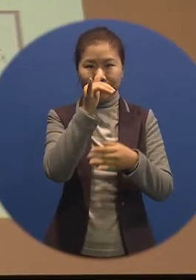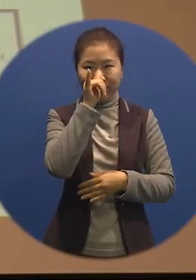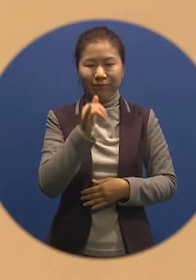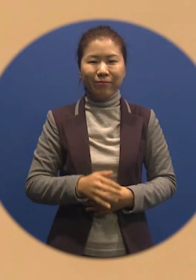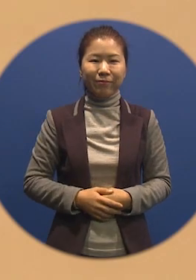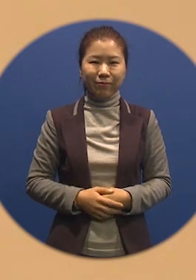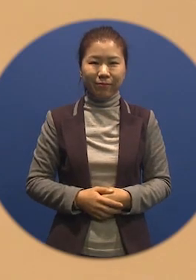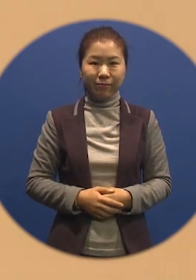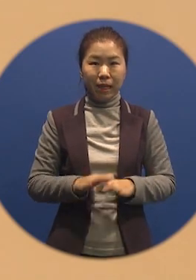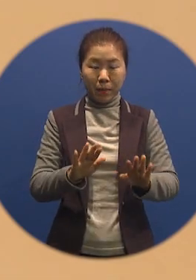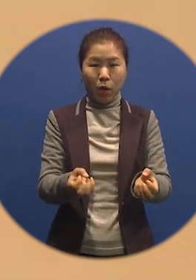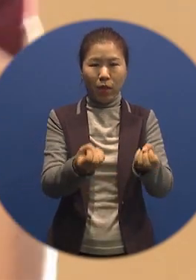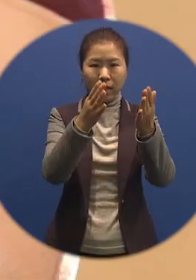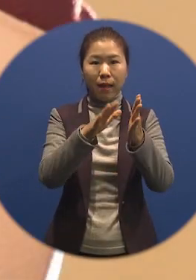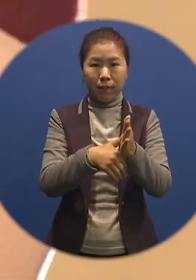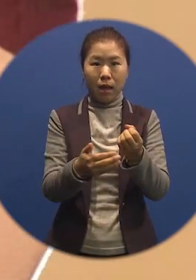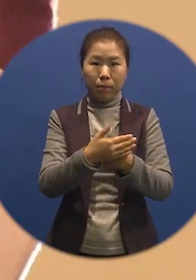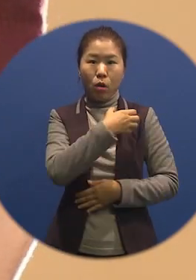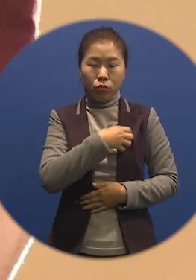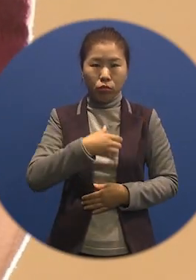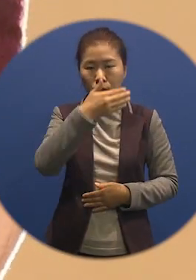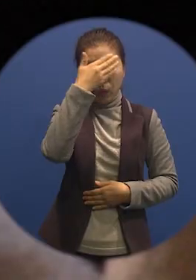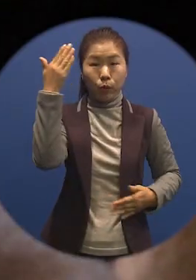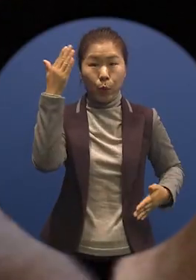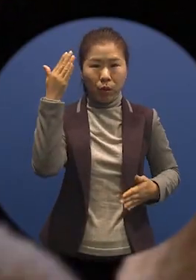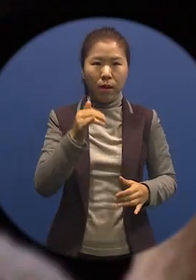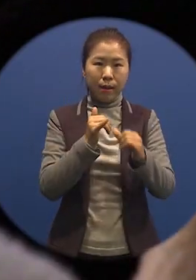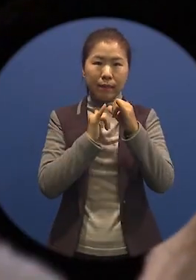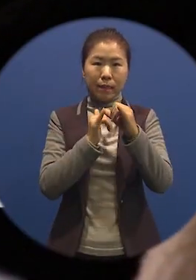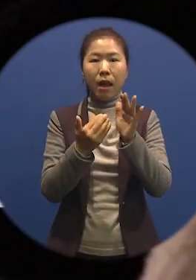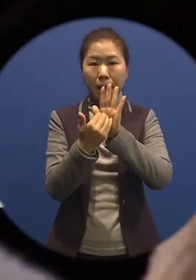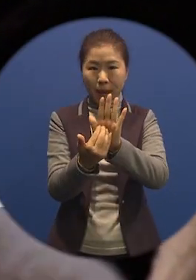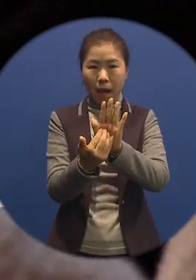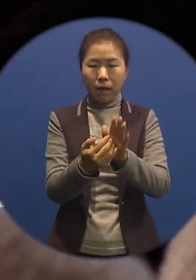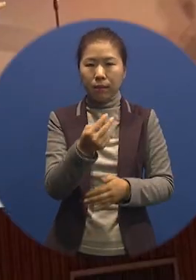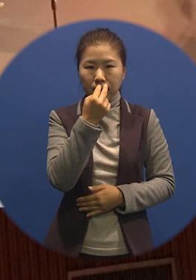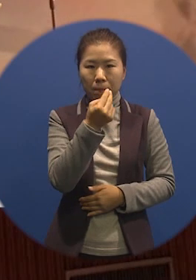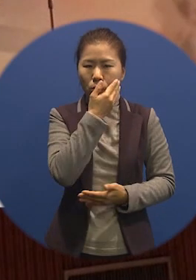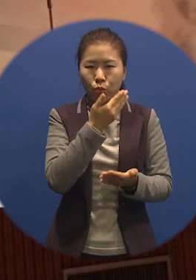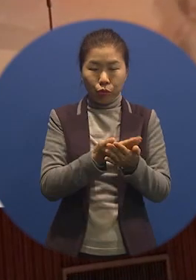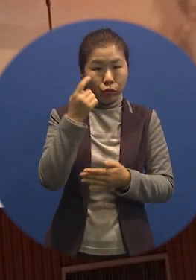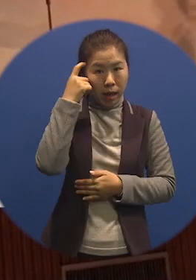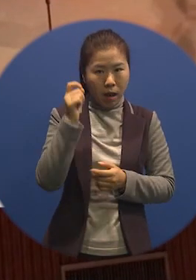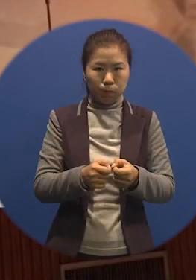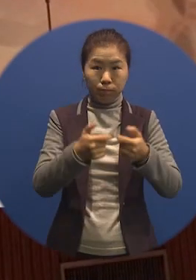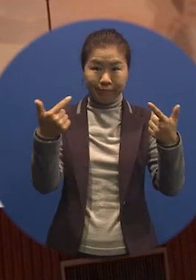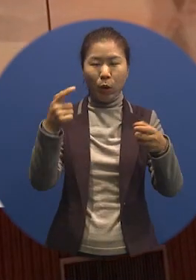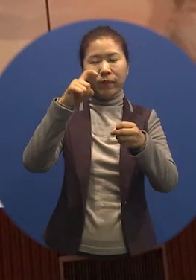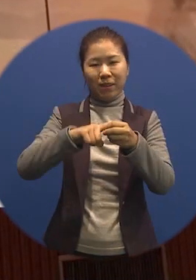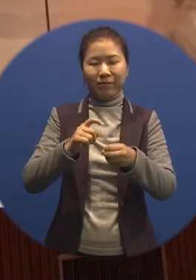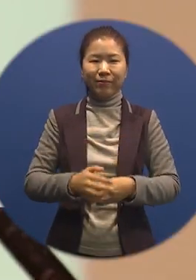개최됐습니다. 이번 토크 콘서트는 은평구 청소년들의 자살 예방과 생명 존중 의식 향상을